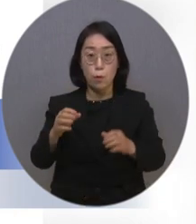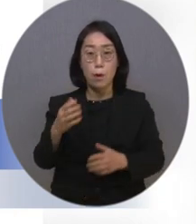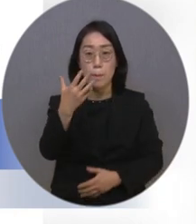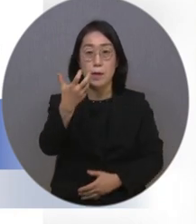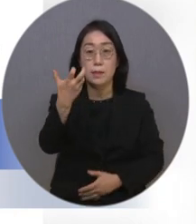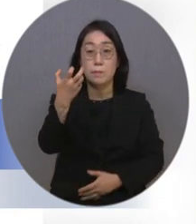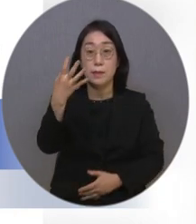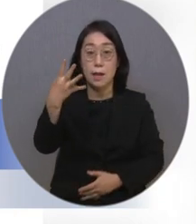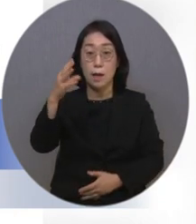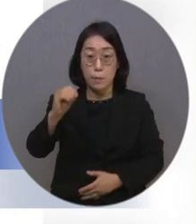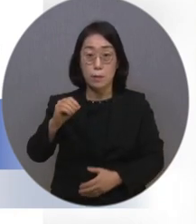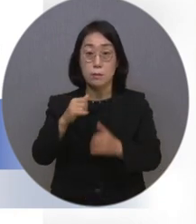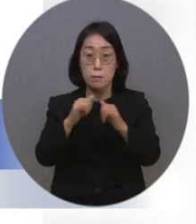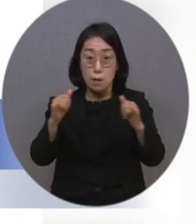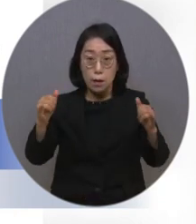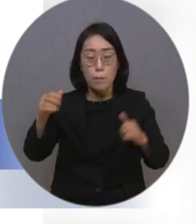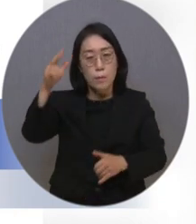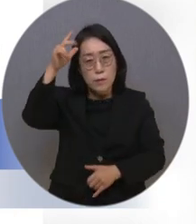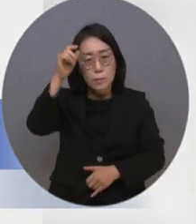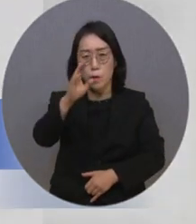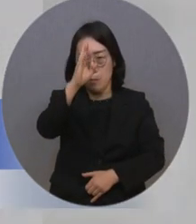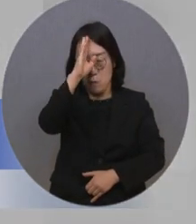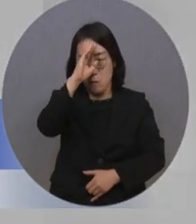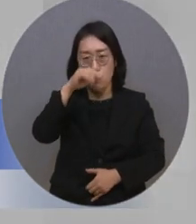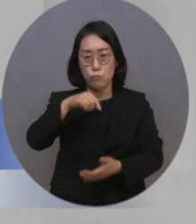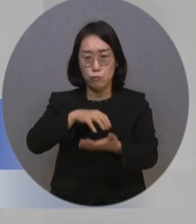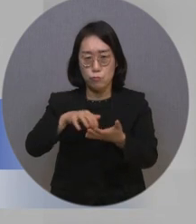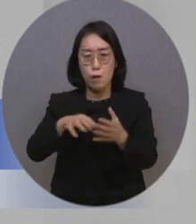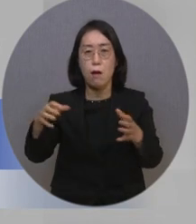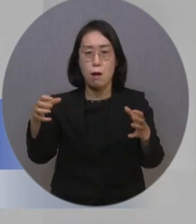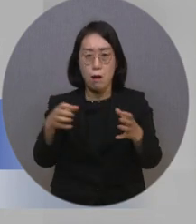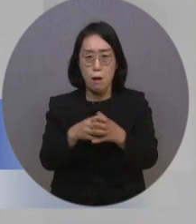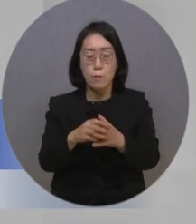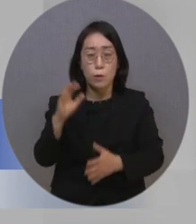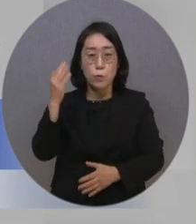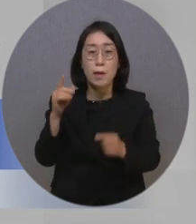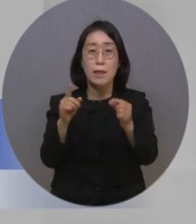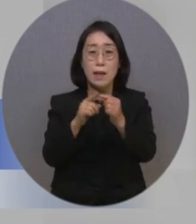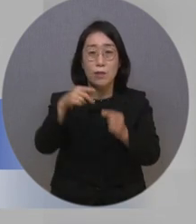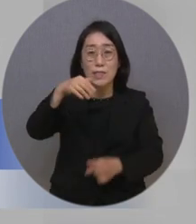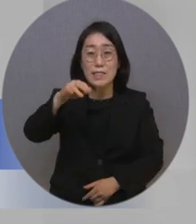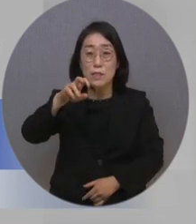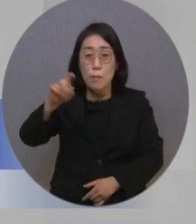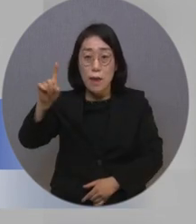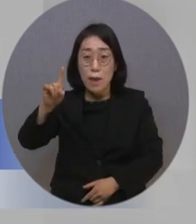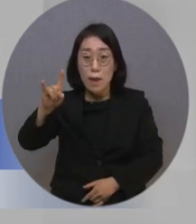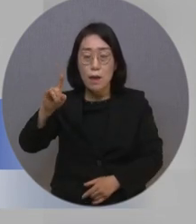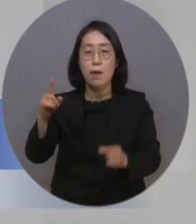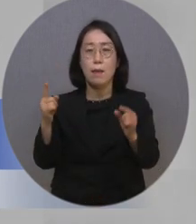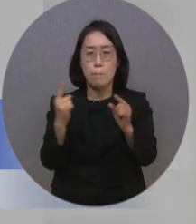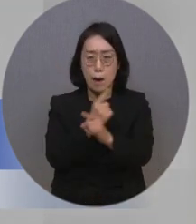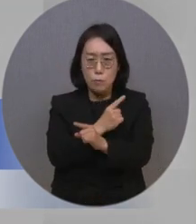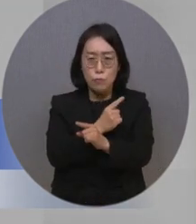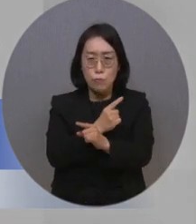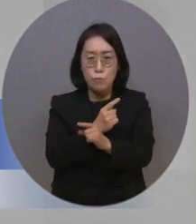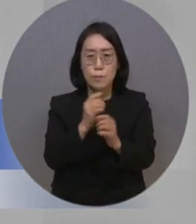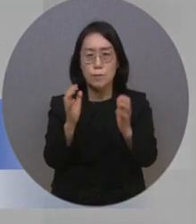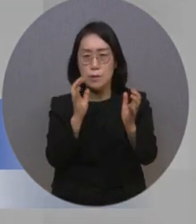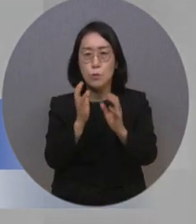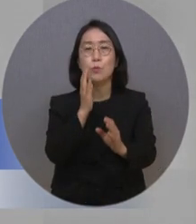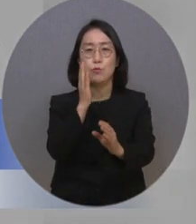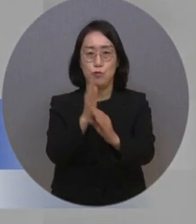84만명이 치매 환자로 짓게 된 가운데 최근 치매 용어 자체를 개정하자는 의견이 형성되고 있습니다